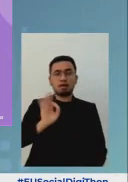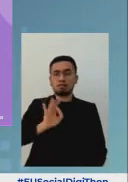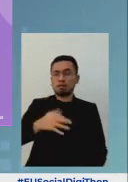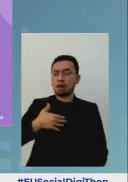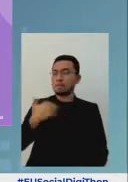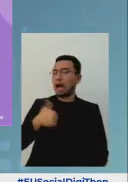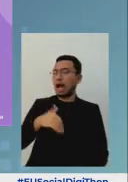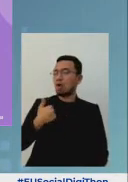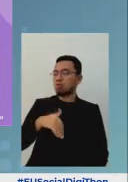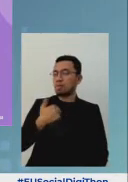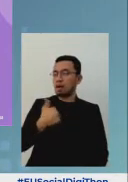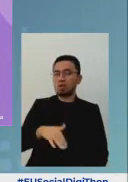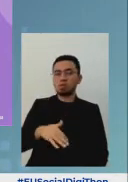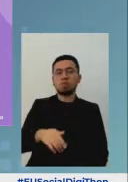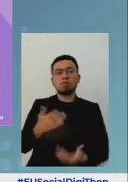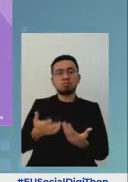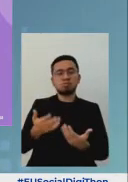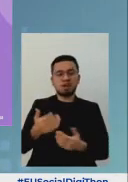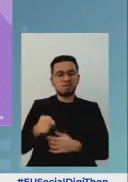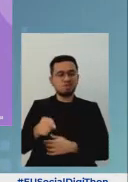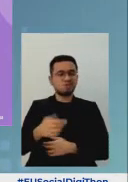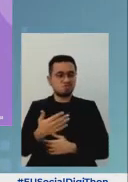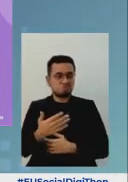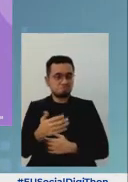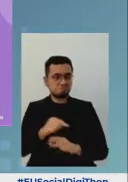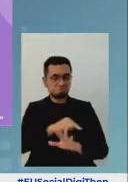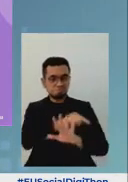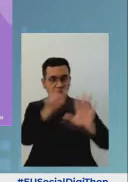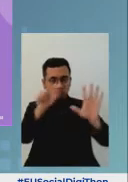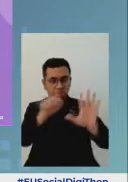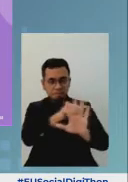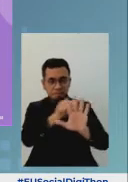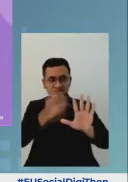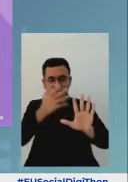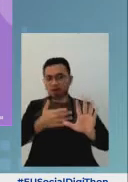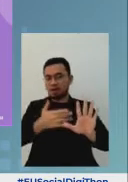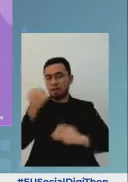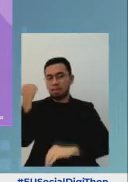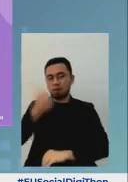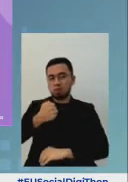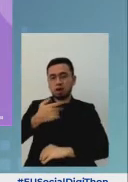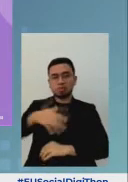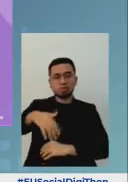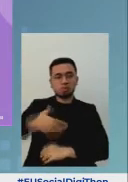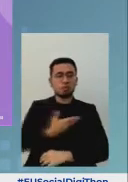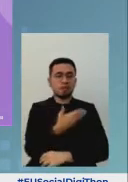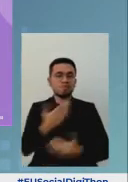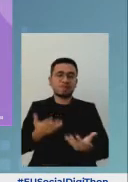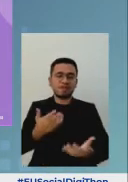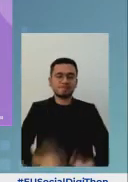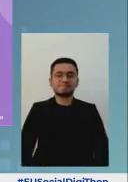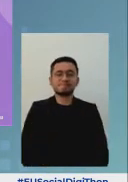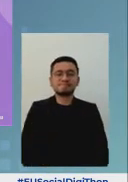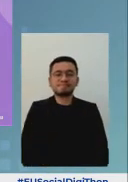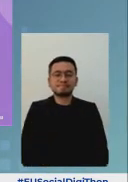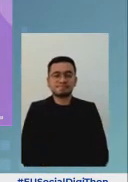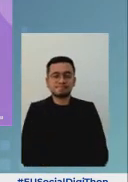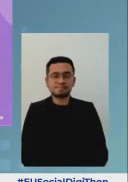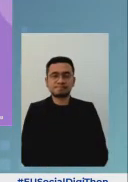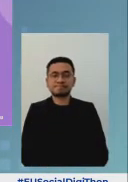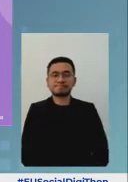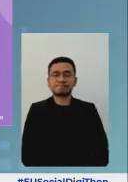besar tentunya kan. Nah, maka kita akan bicara bagaimana cara keluarga mencegahnya. Yuk, next.